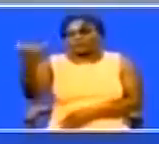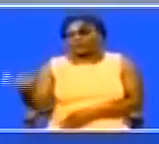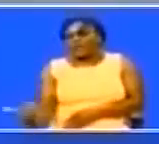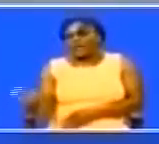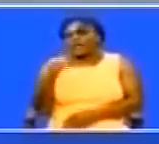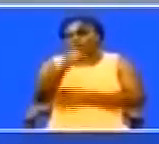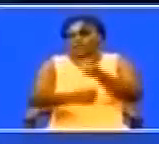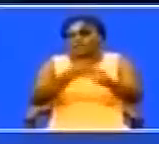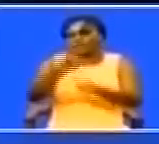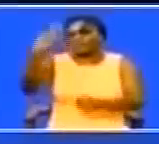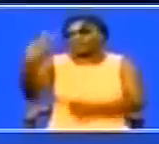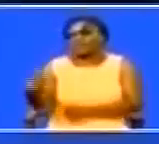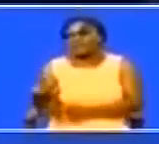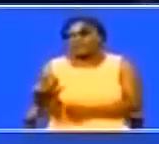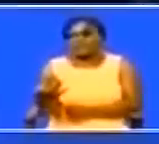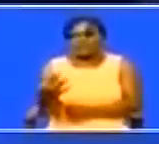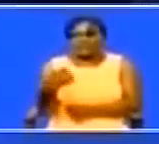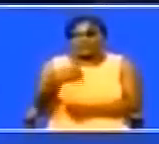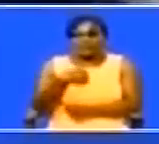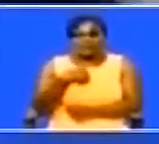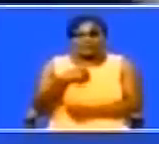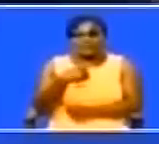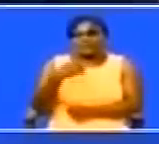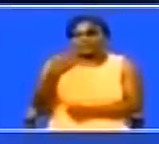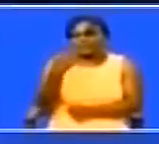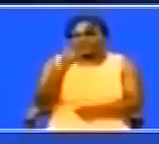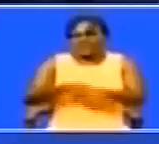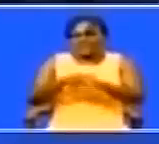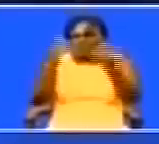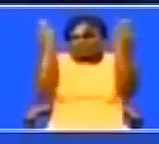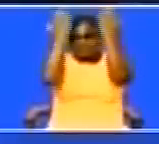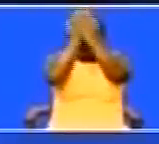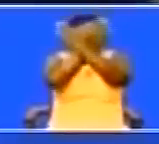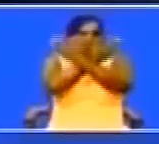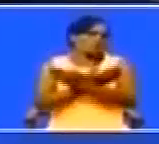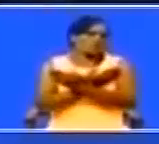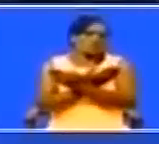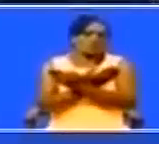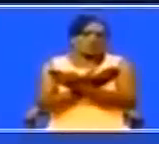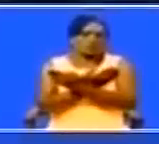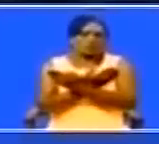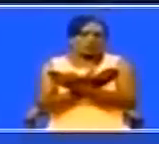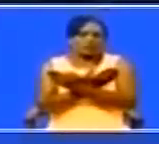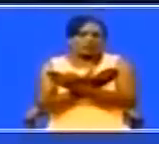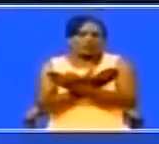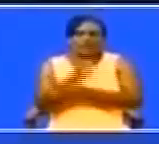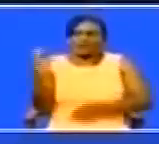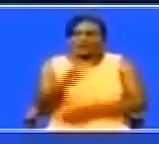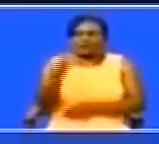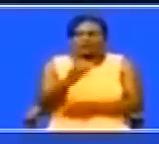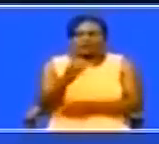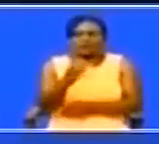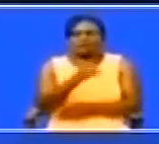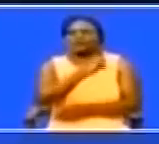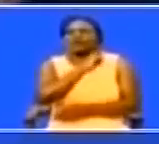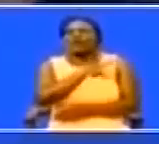wa miaka 3. I was drinking with my son until 1 o'clock, until customers wakaanza